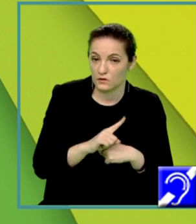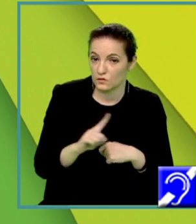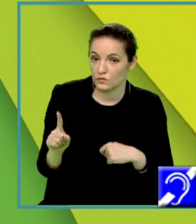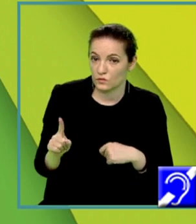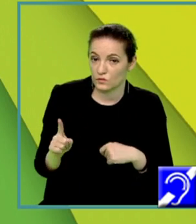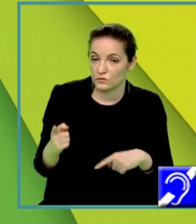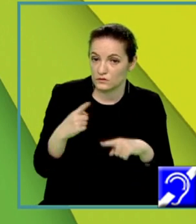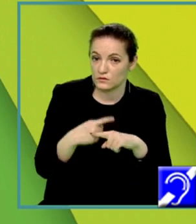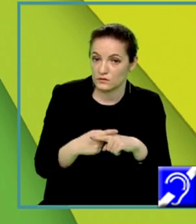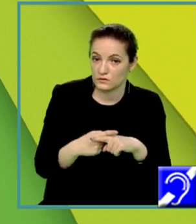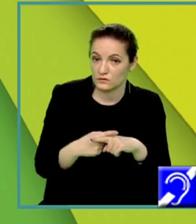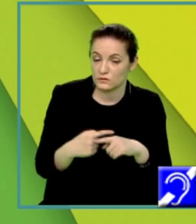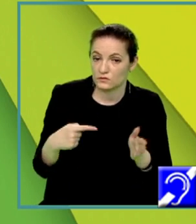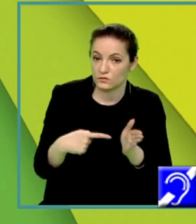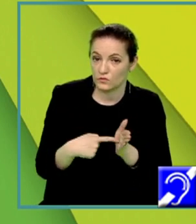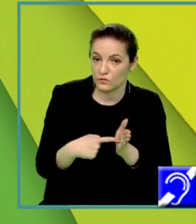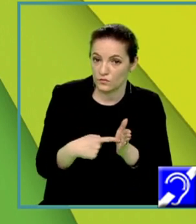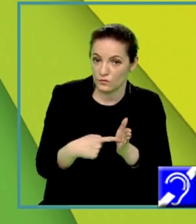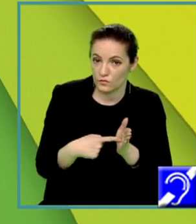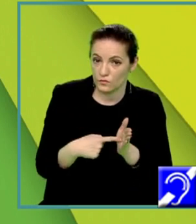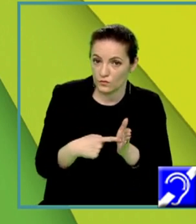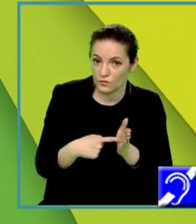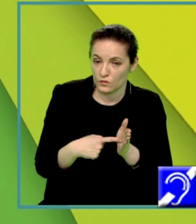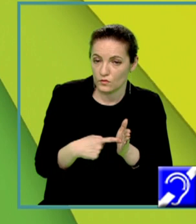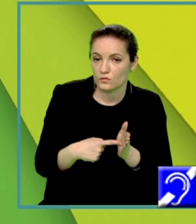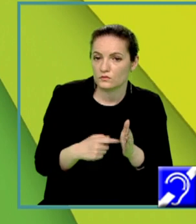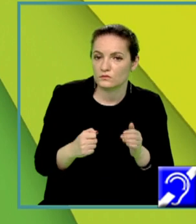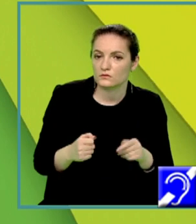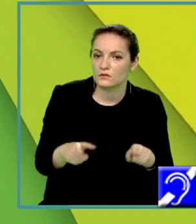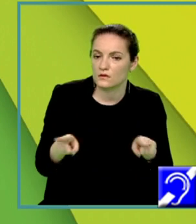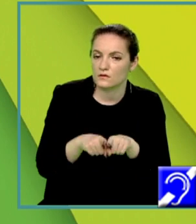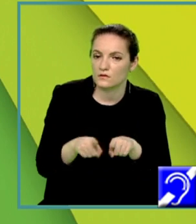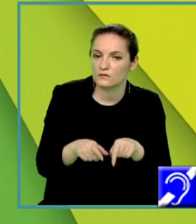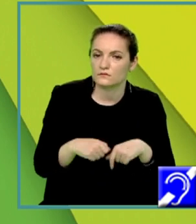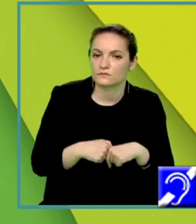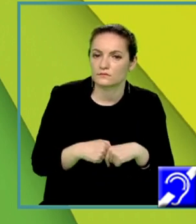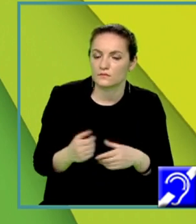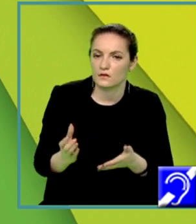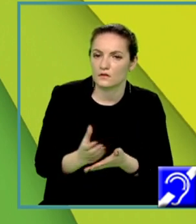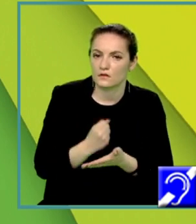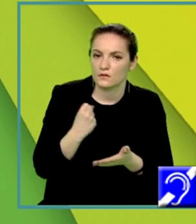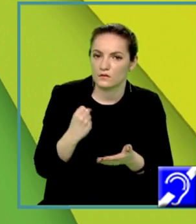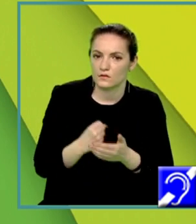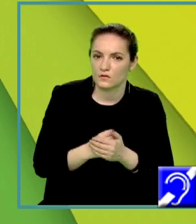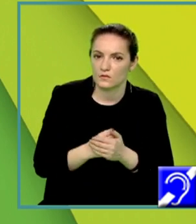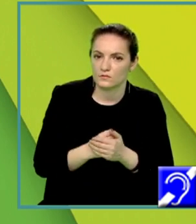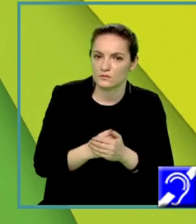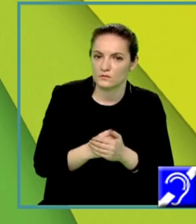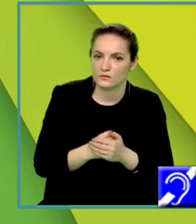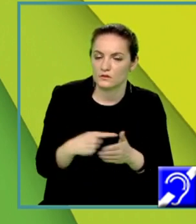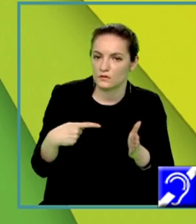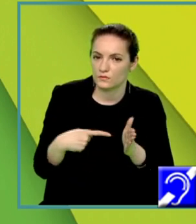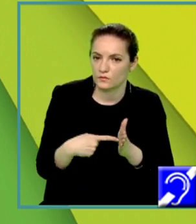intersectat într-un punct aflat pe axele de coordonate, un punct comun, obținem pe caz general punctul